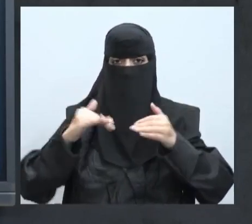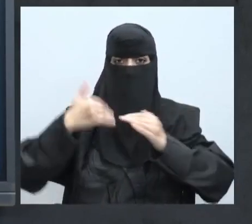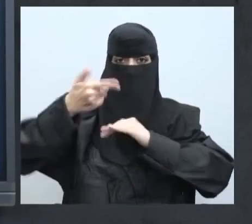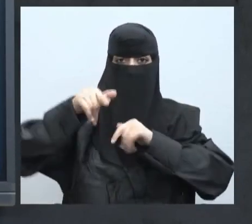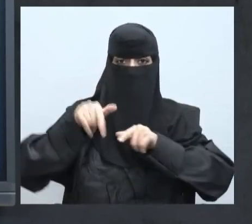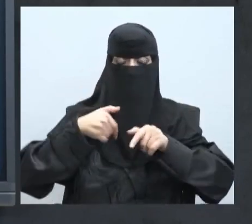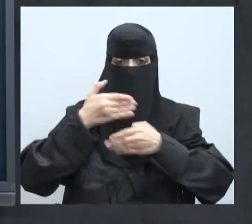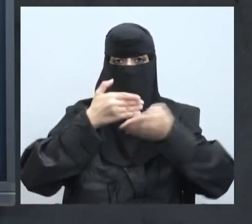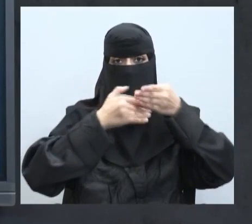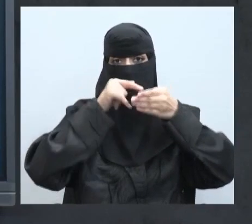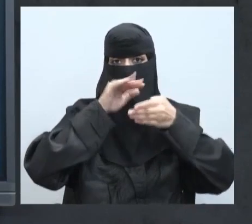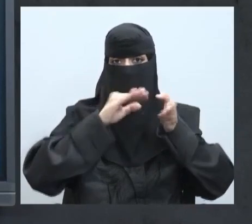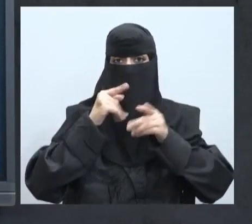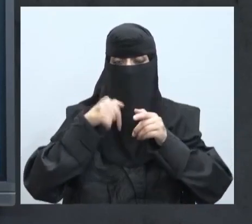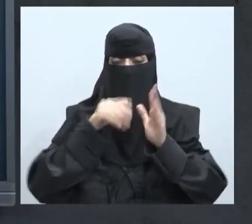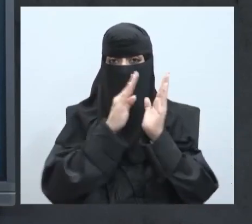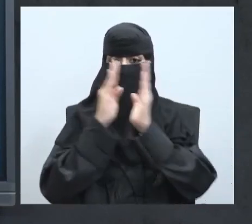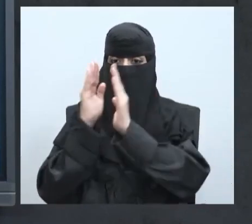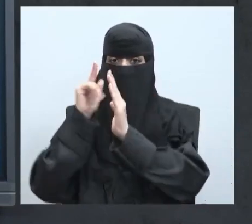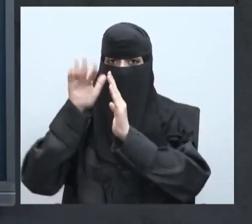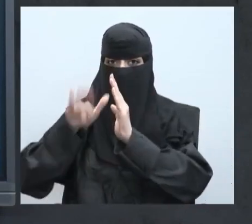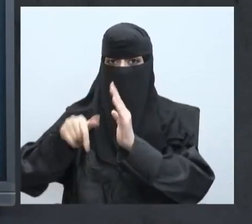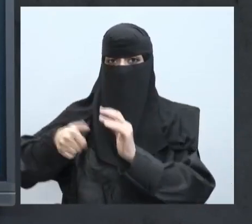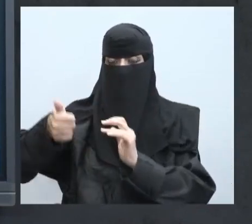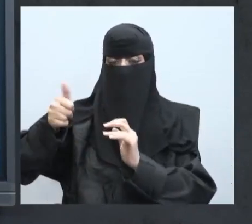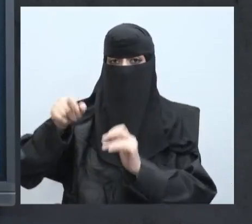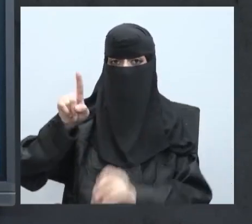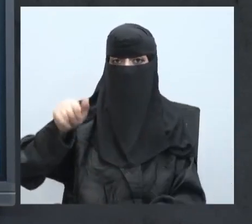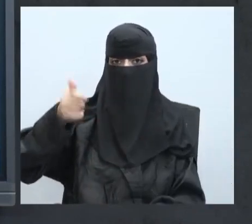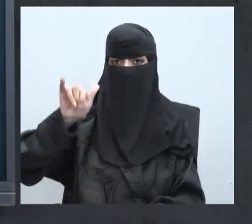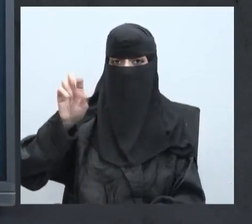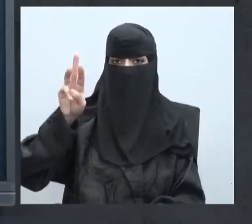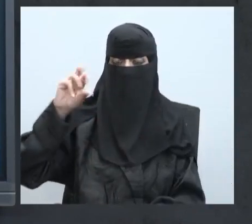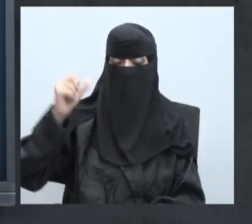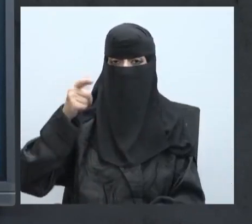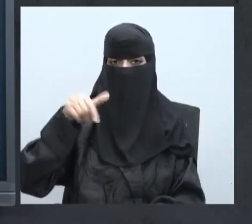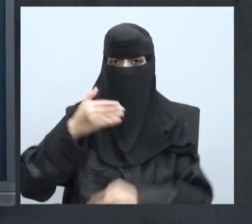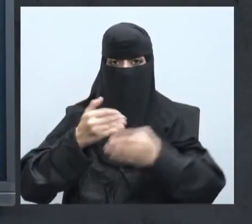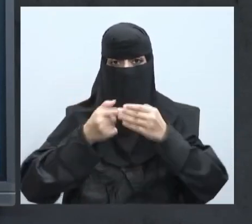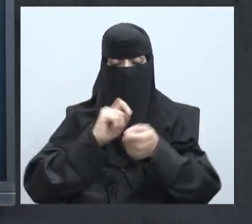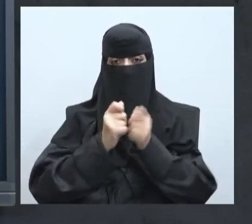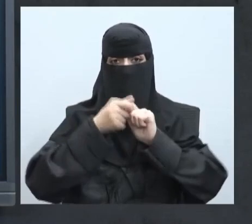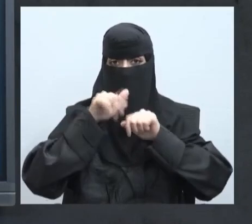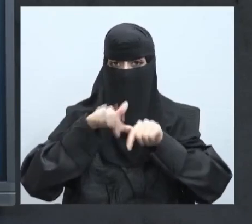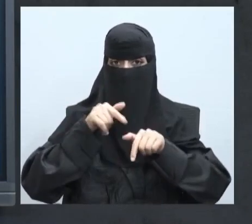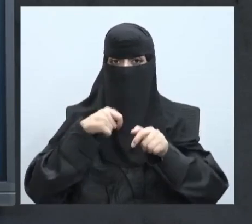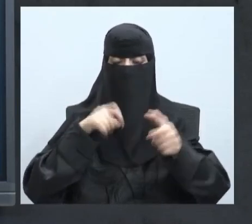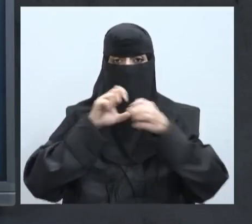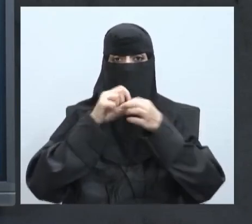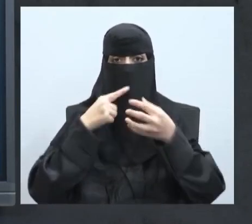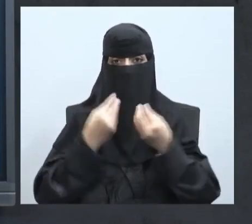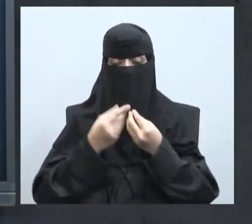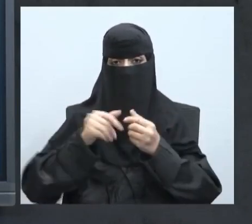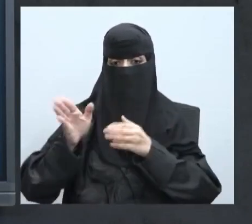قمنا بإنشاء ملف في بايثون في برنامج الباي تشارم، وقمنا بإنشاء المتغيرات للاتصال بوسيط